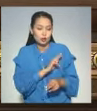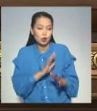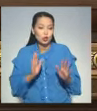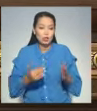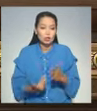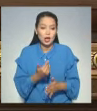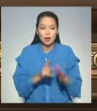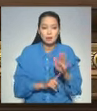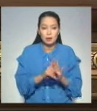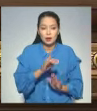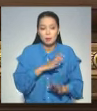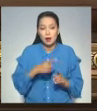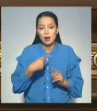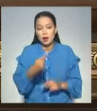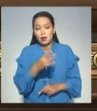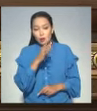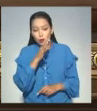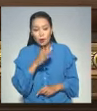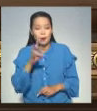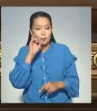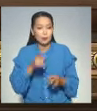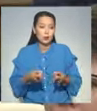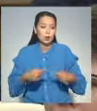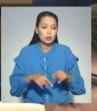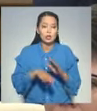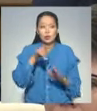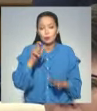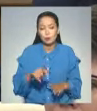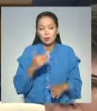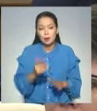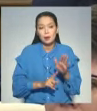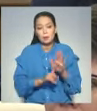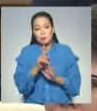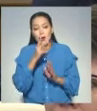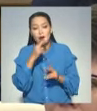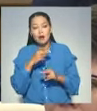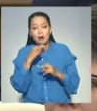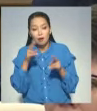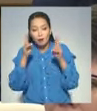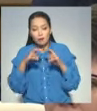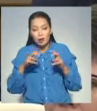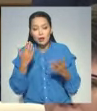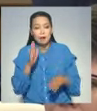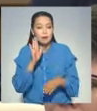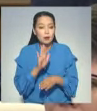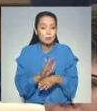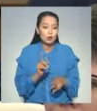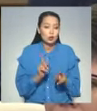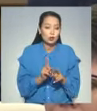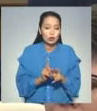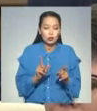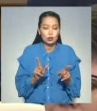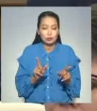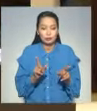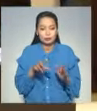бастадық. Алдағы уақытта мемлекеттік органдар депутаттардың бастамаларын қараған кезде ведомстволық мүддемен